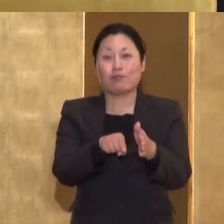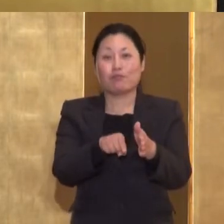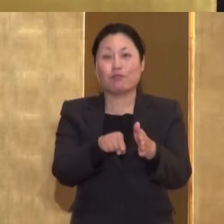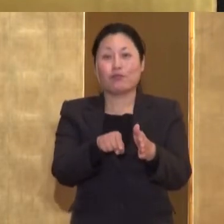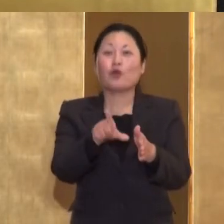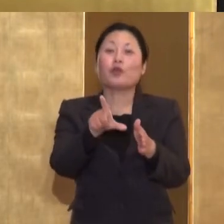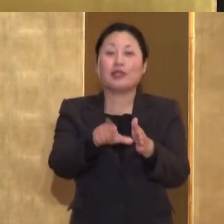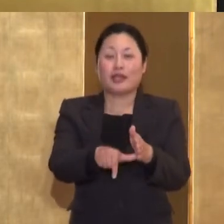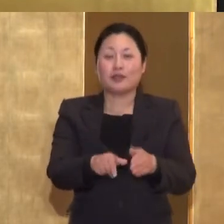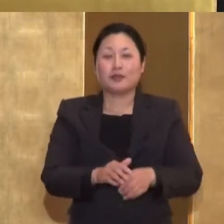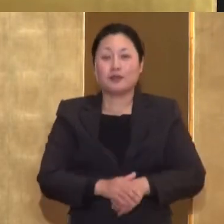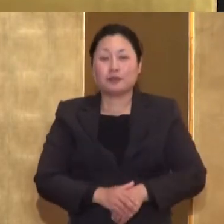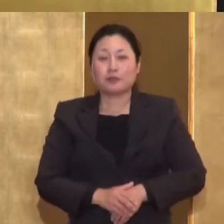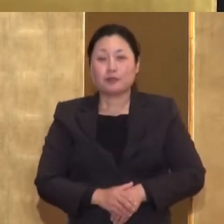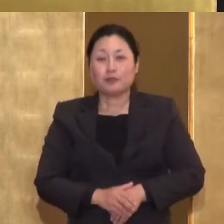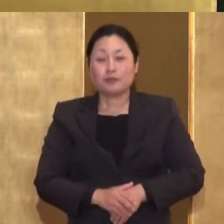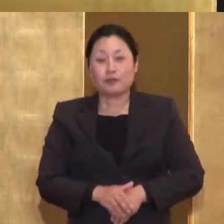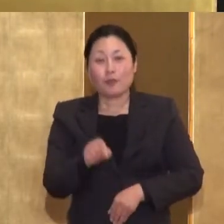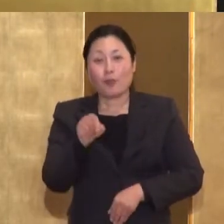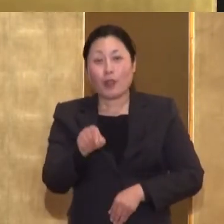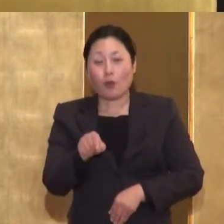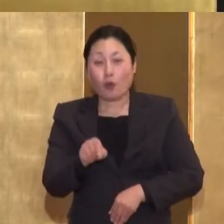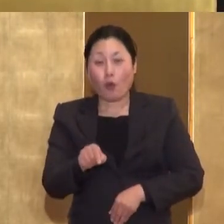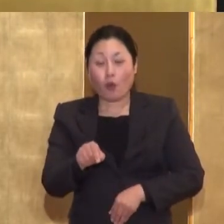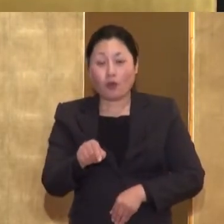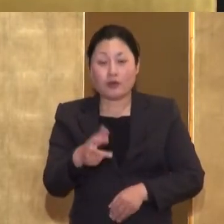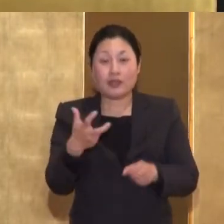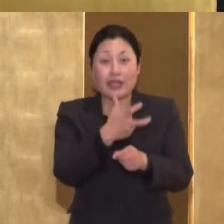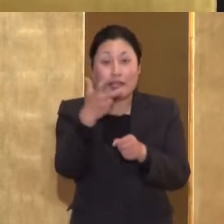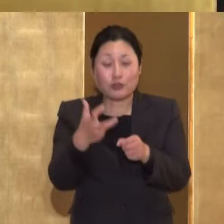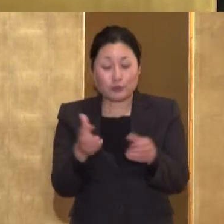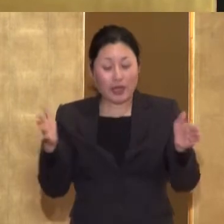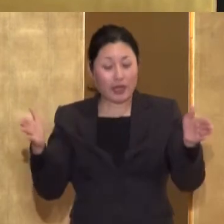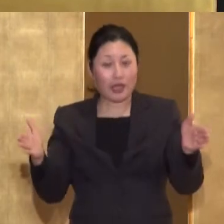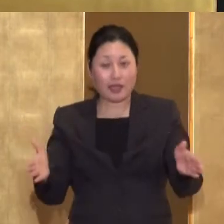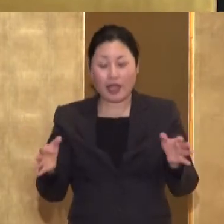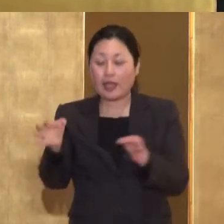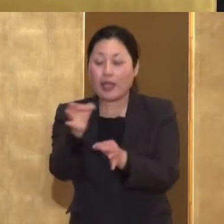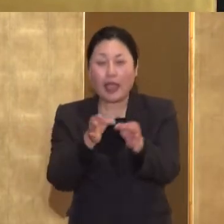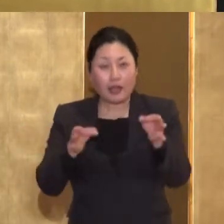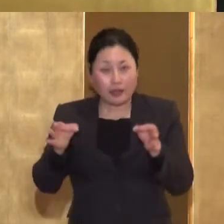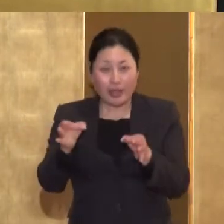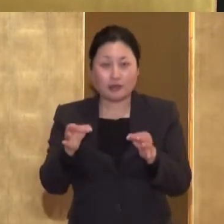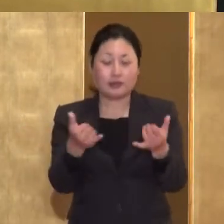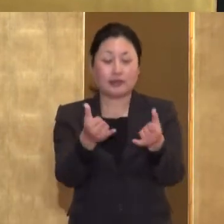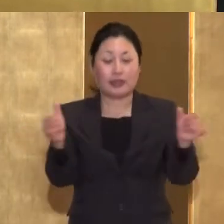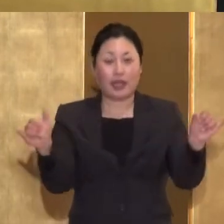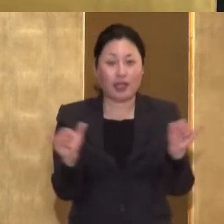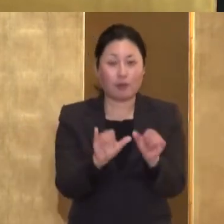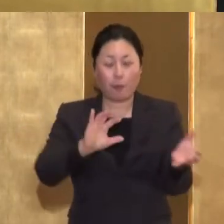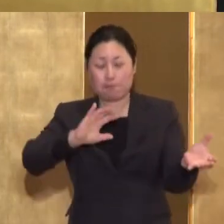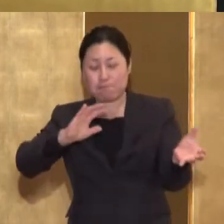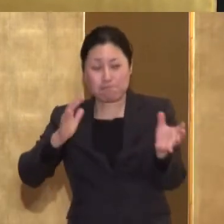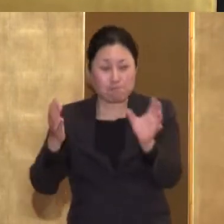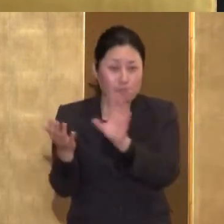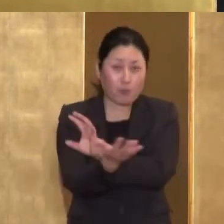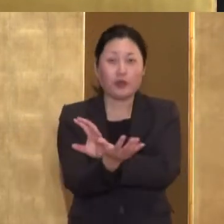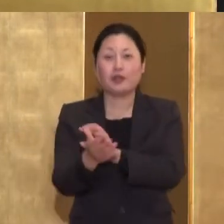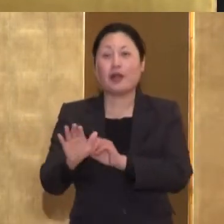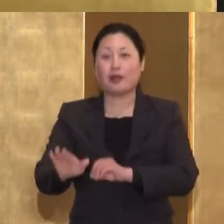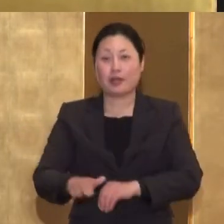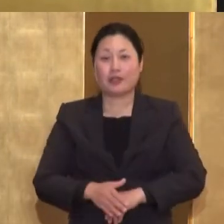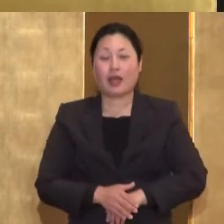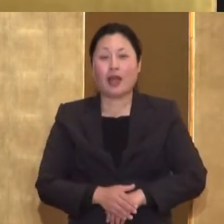たります。この70年間で経済も社会も大きく変化しました